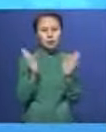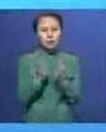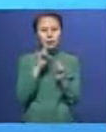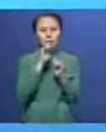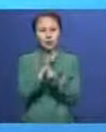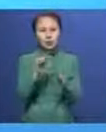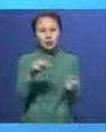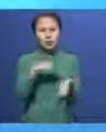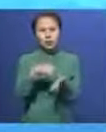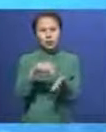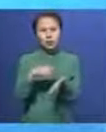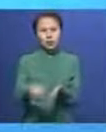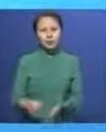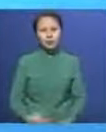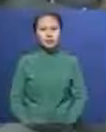кәдесыйларды сатып алуда.